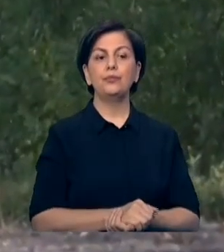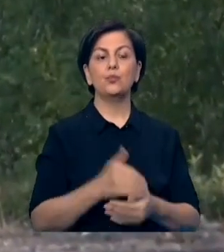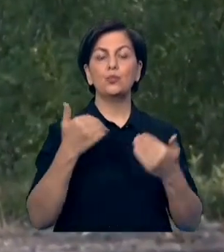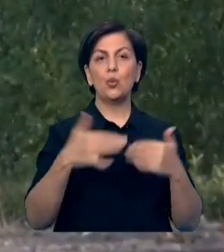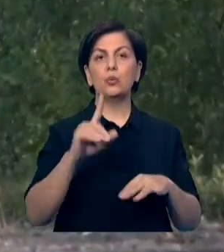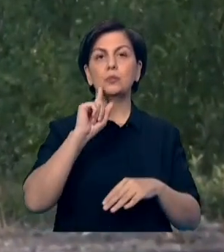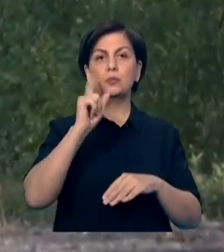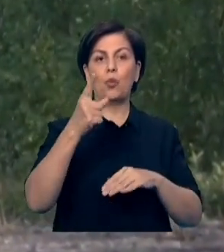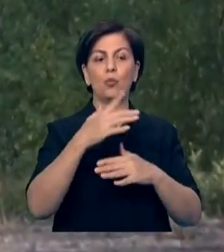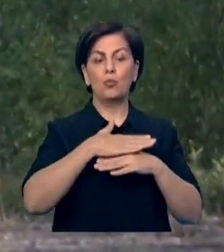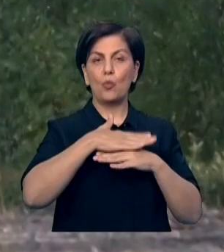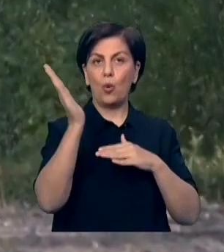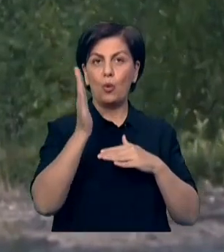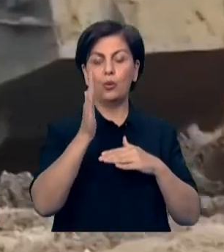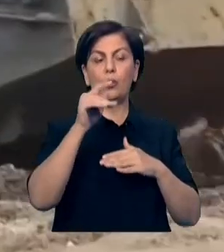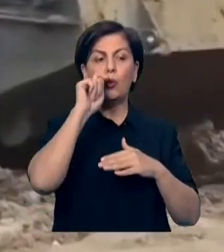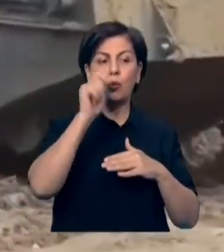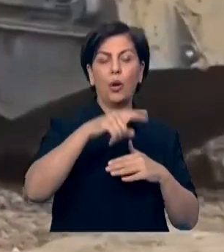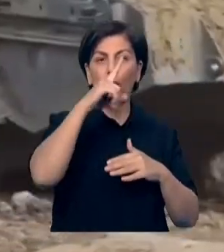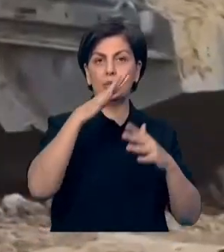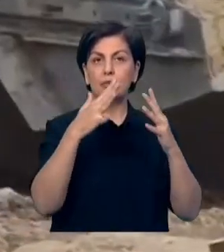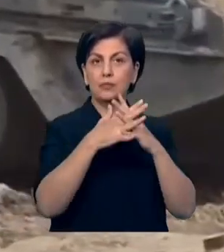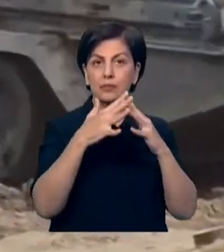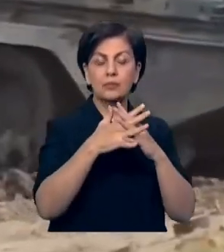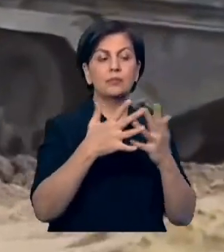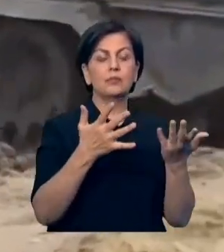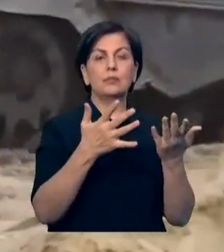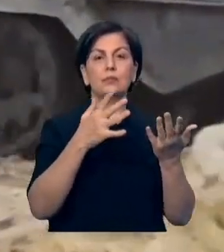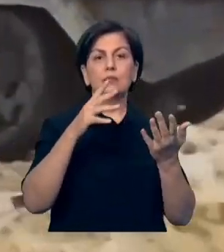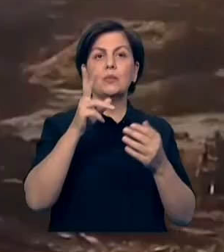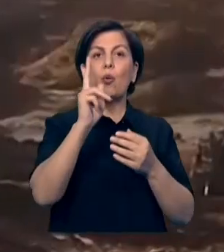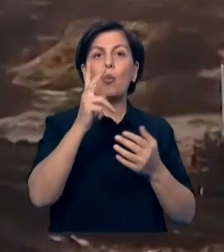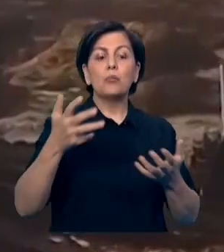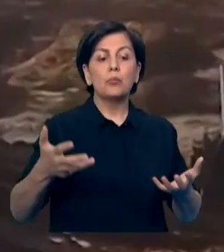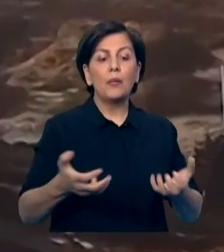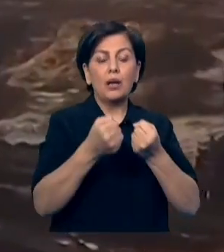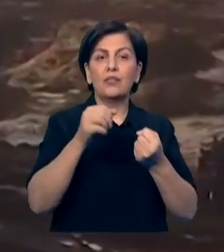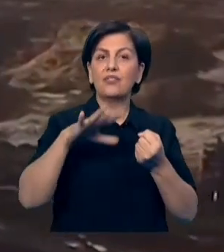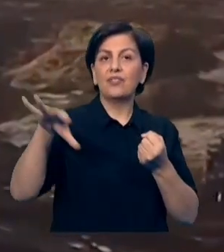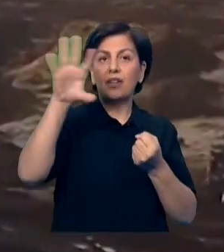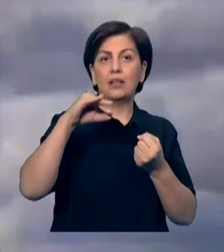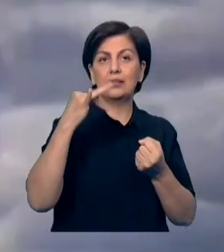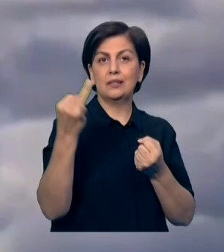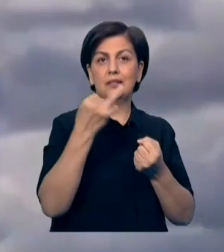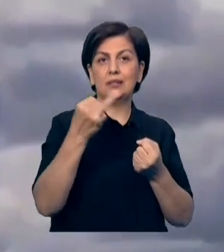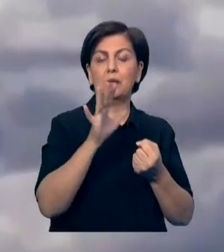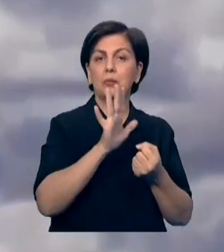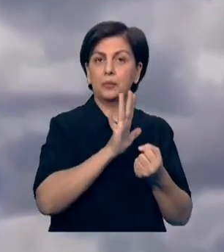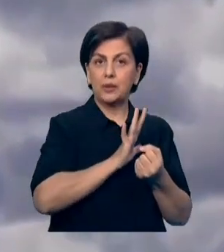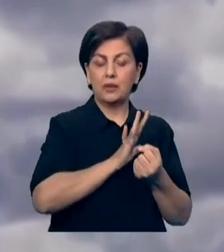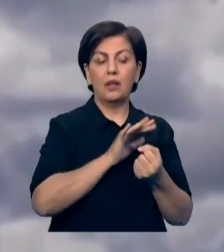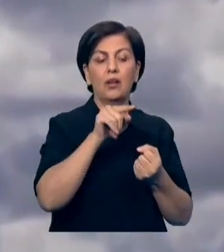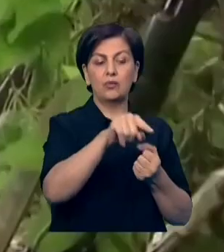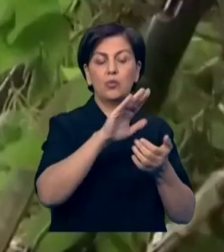edən Rusiya-Ukrayna müharibəsinin nəticələri təbii ki, bu dövlətləri dəstəkləyən ölkələrin də marağındadır. Müharibənin region üçün